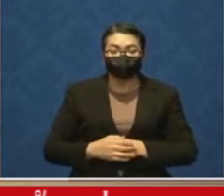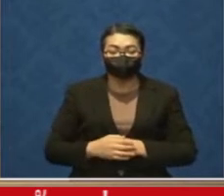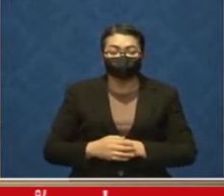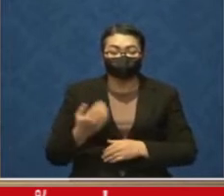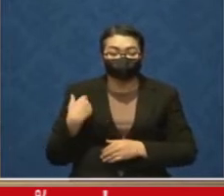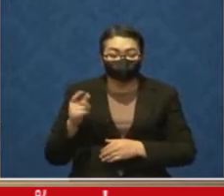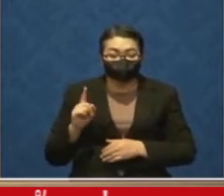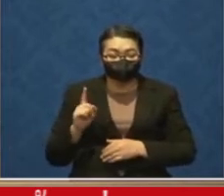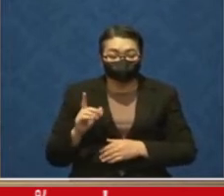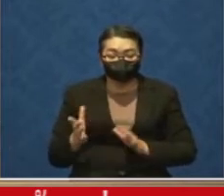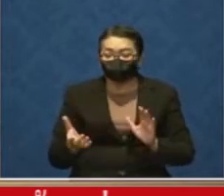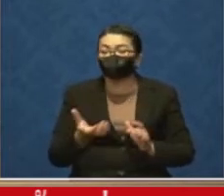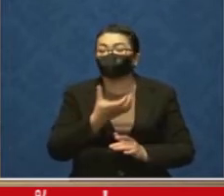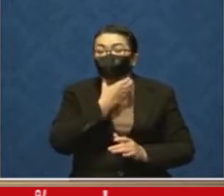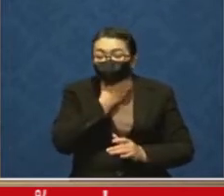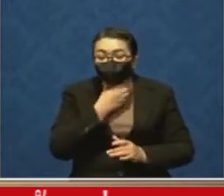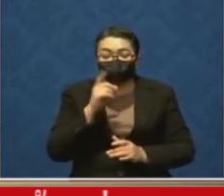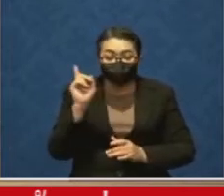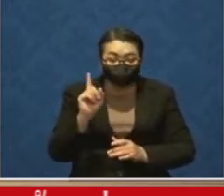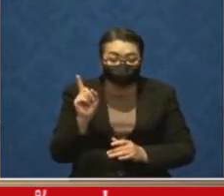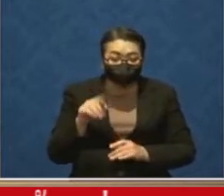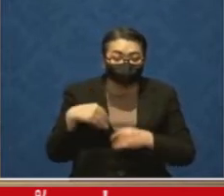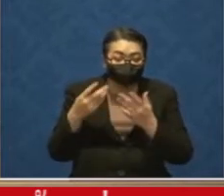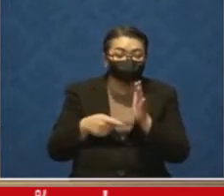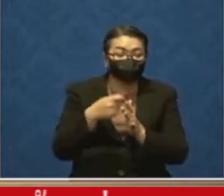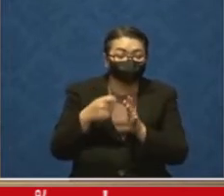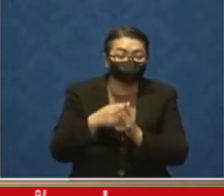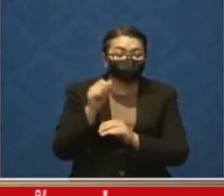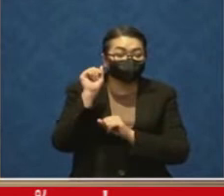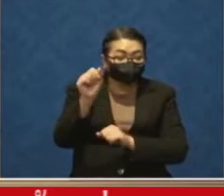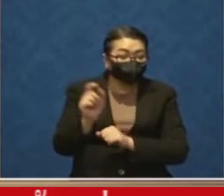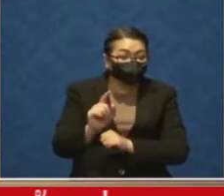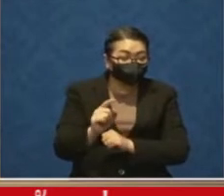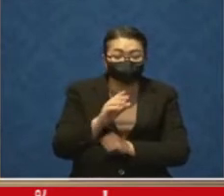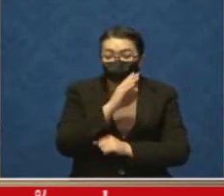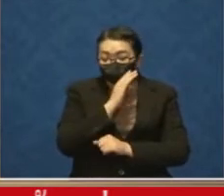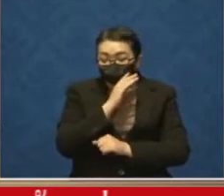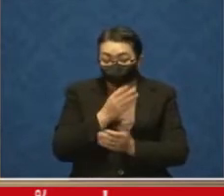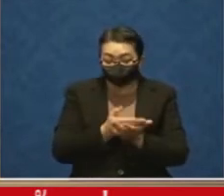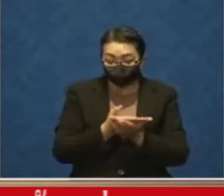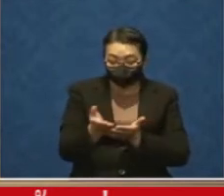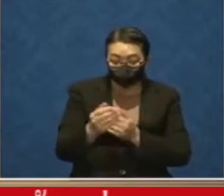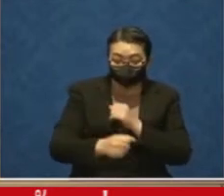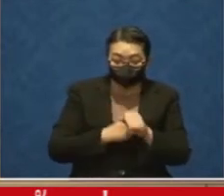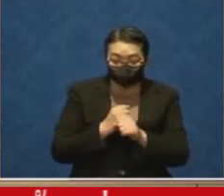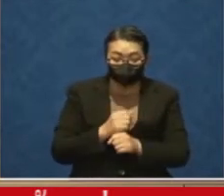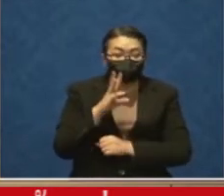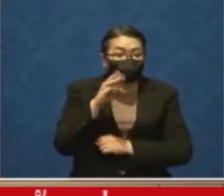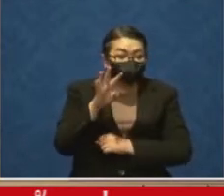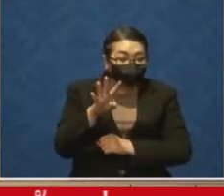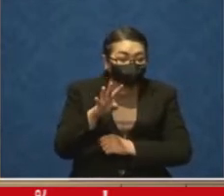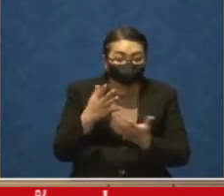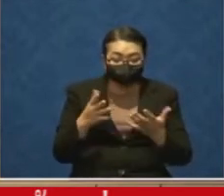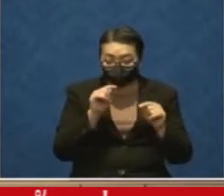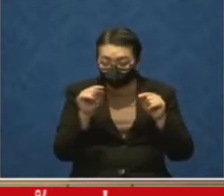ครับ,เขามีการ Lock Specienza ของ pres. yakโดยให้เหตุผลในปากาษครัว่าถ้าจับซ้อใ P64, Marker จะ